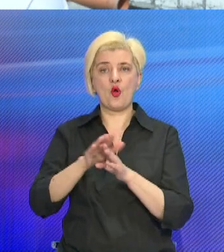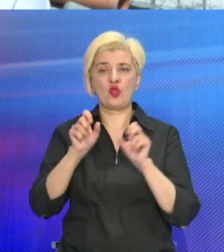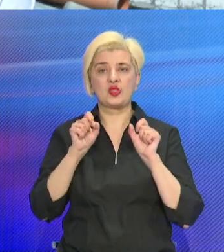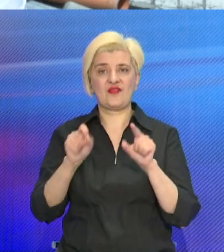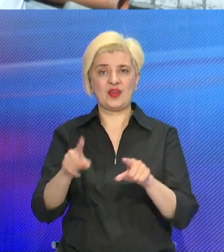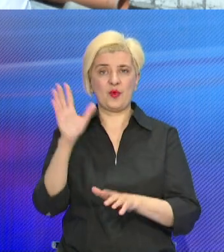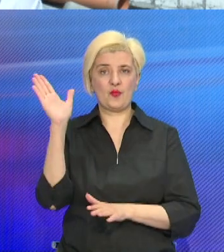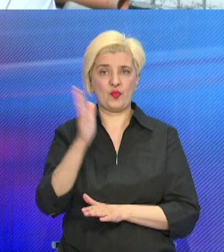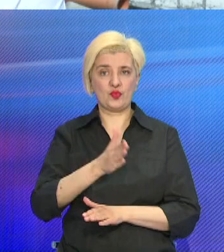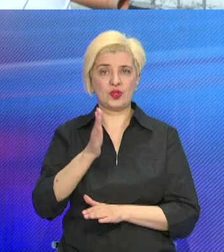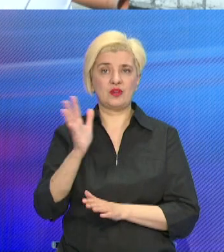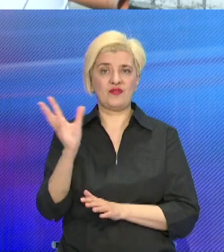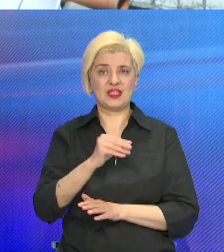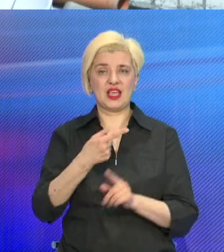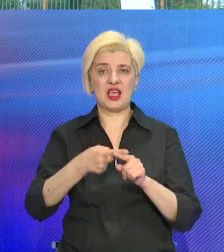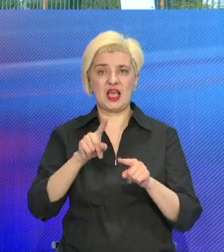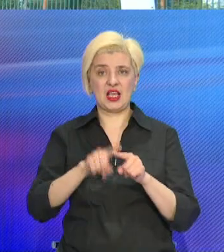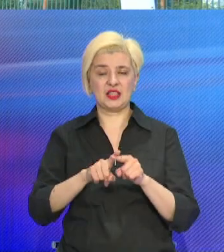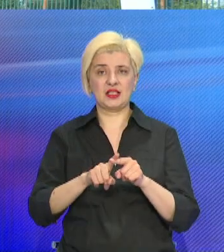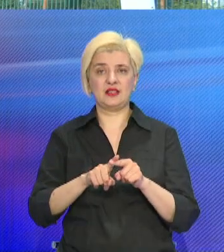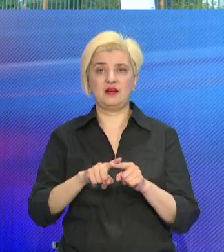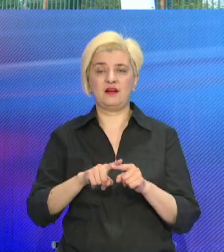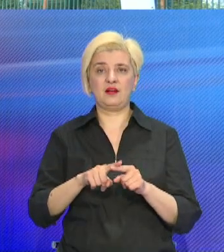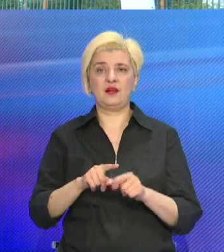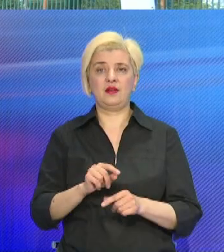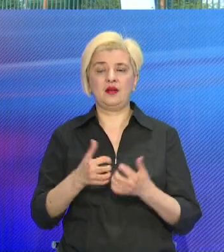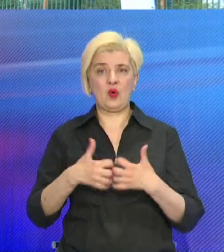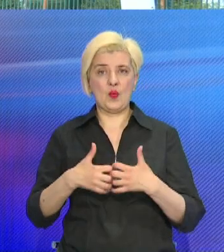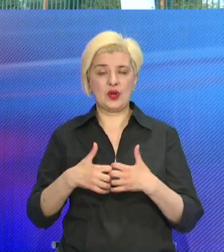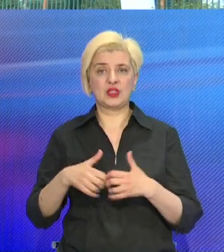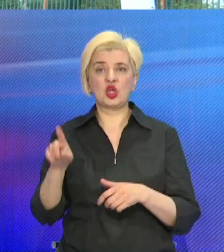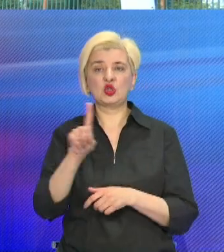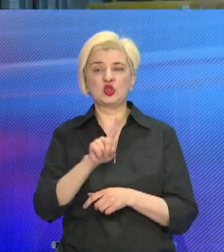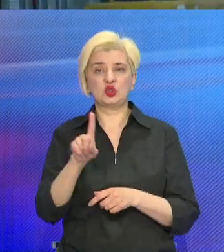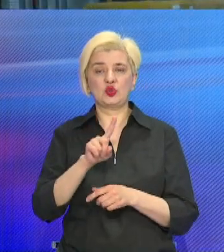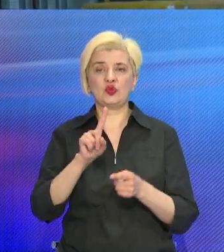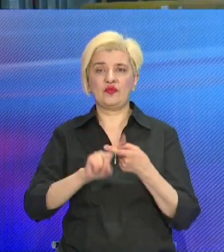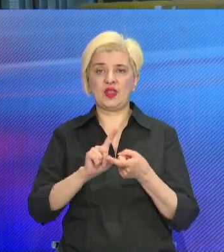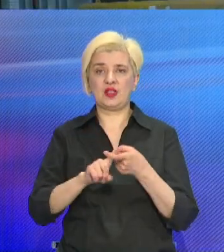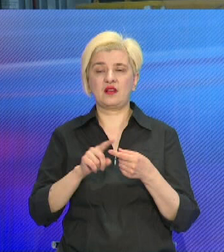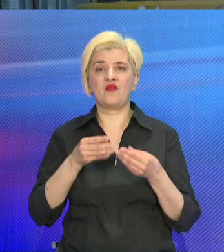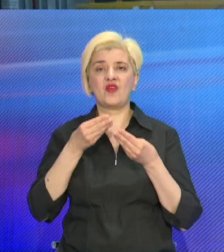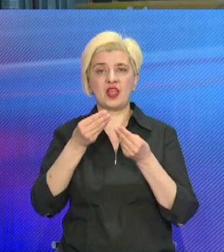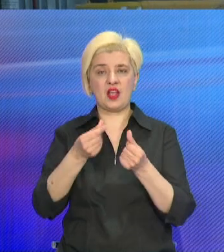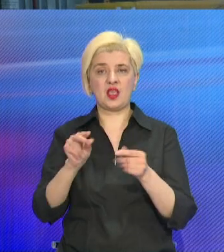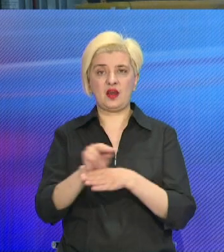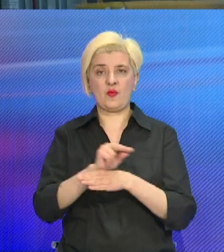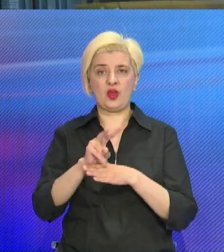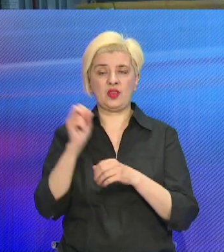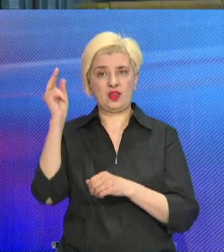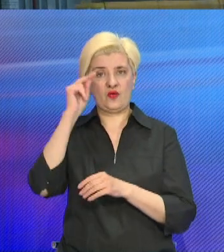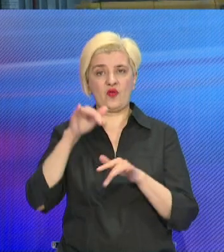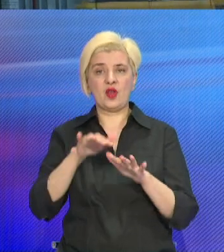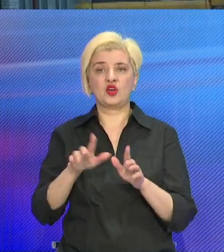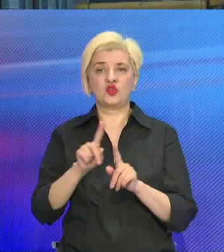автоматизированные будут все эти комплексы. Что тычется уплыву реконструкции на научальный процесс, то, по словах администрации, кроме места